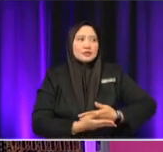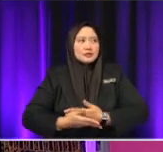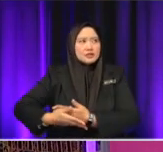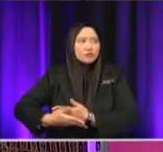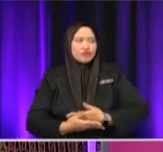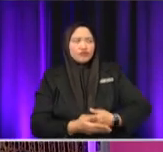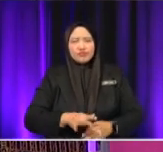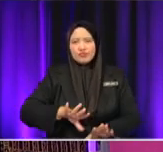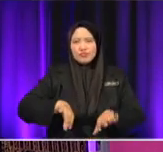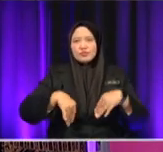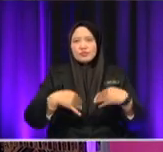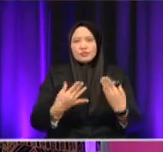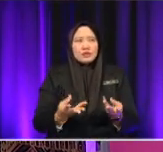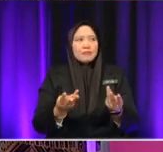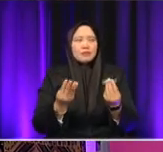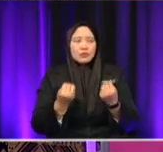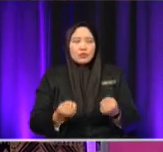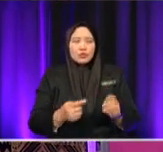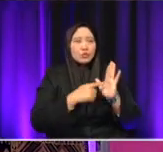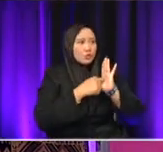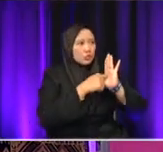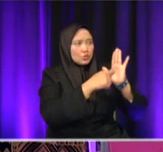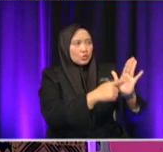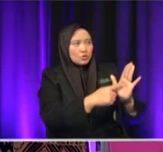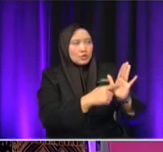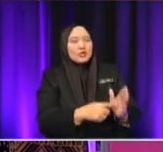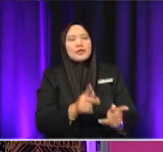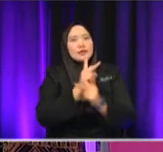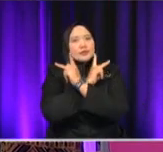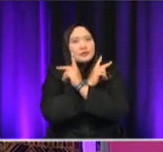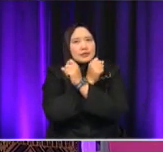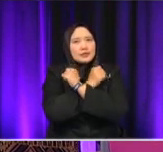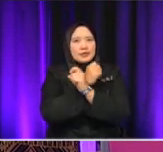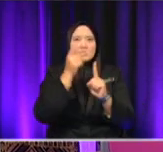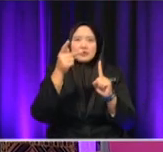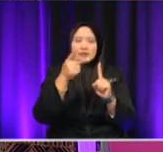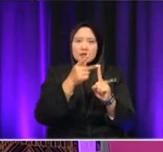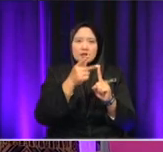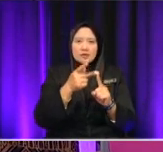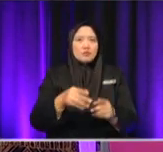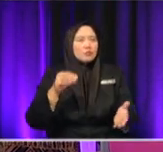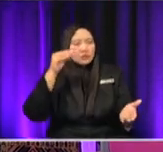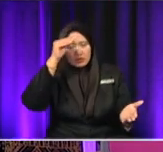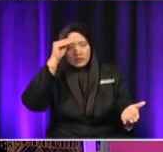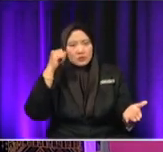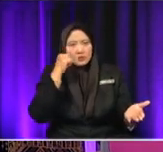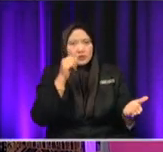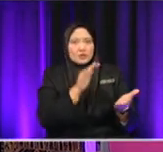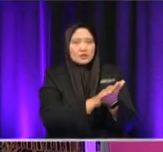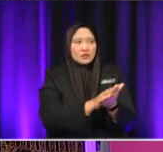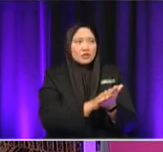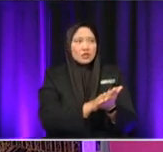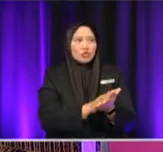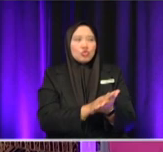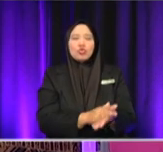kasih sayang kepada si istri itu ah disini empat perkara yang boleh anak-anak murid saja ambil sebagai contoh